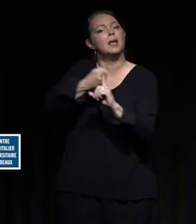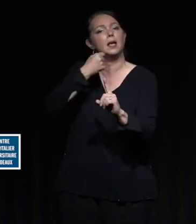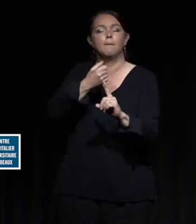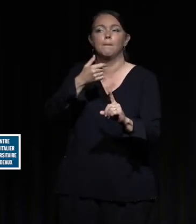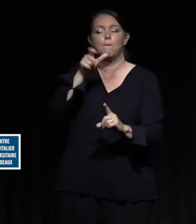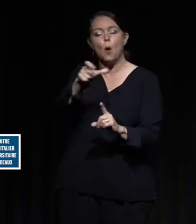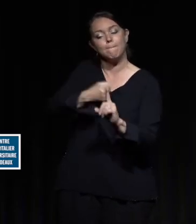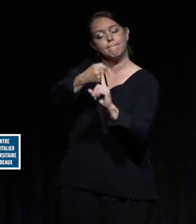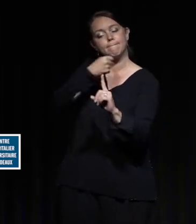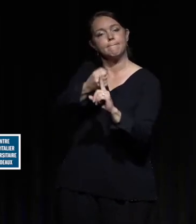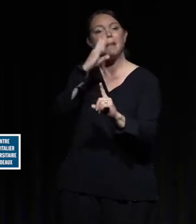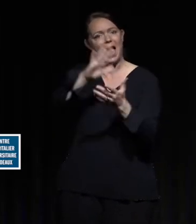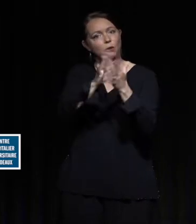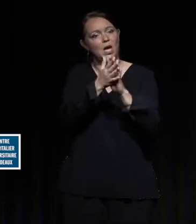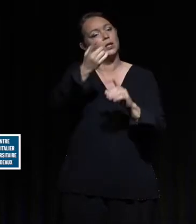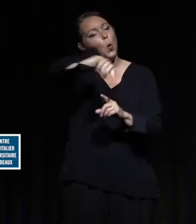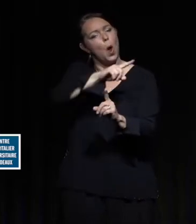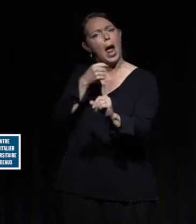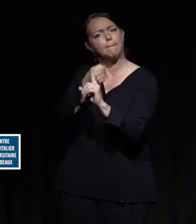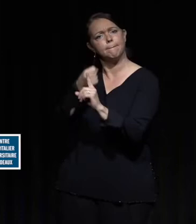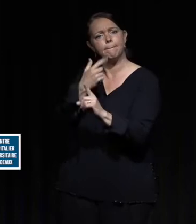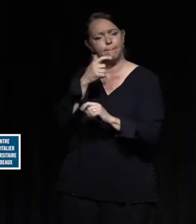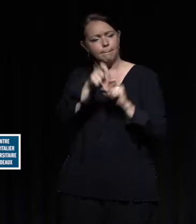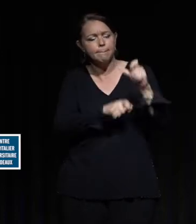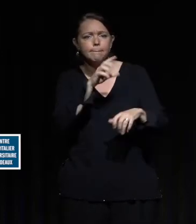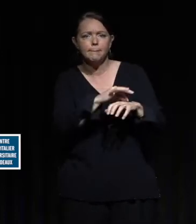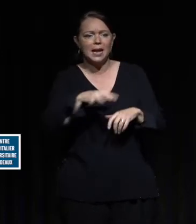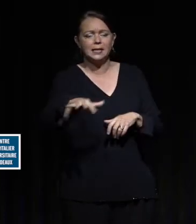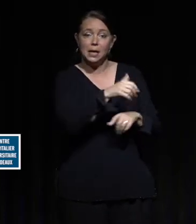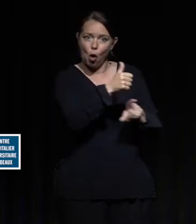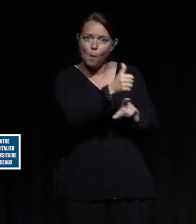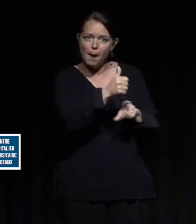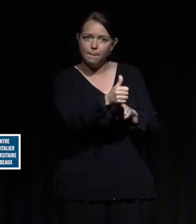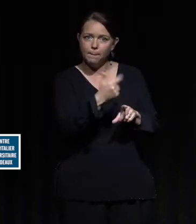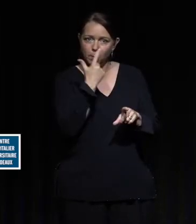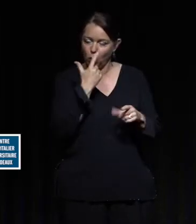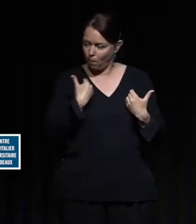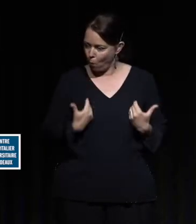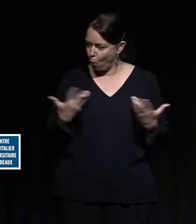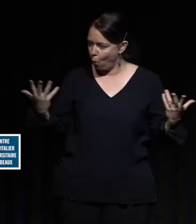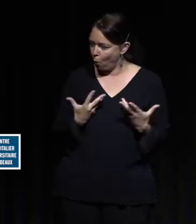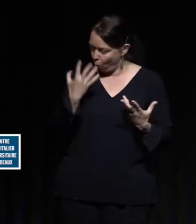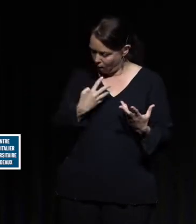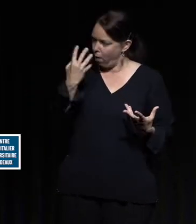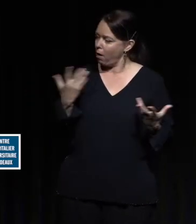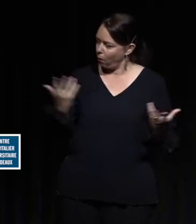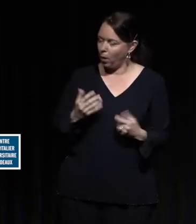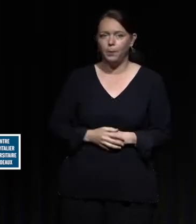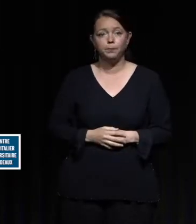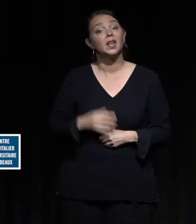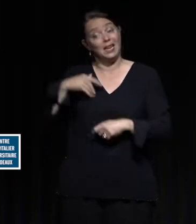combats des associations, pour que les patientes aient une idée de ce qu'elles puissent avoir et que les praticiens